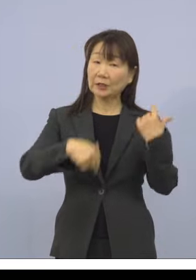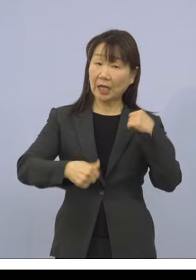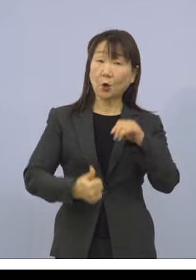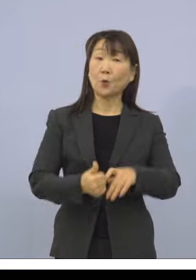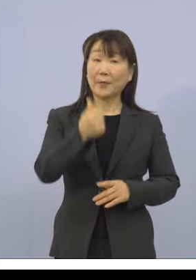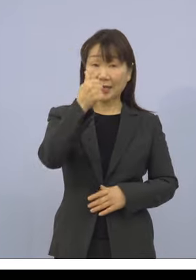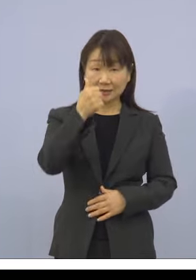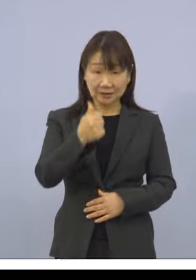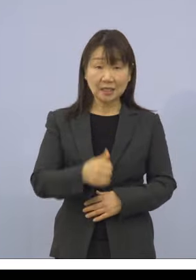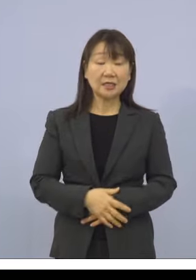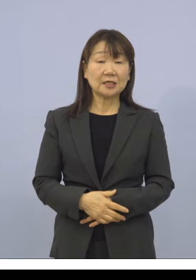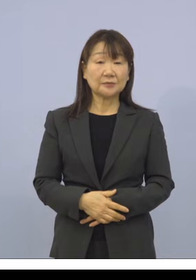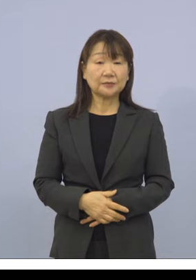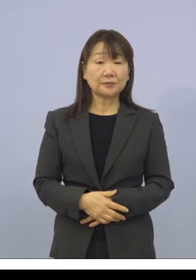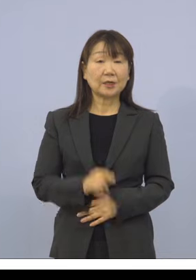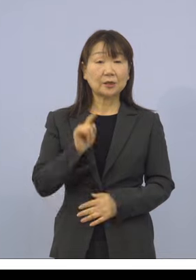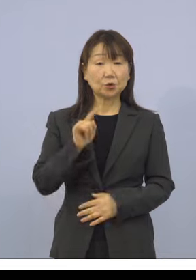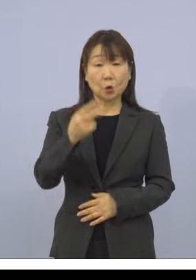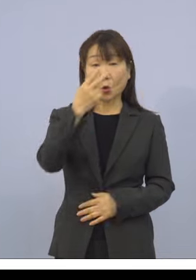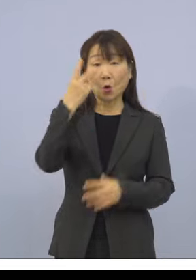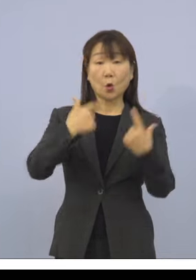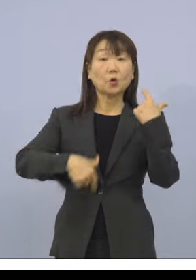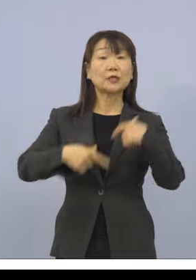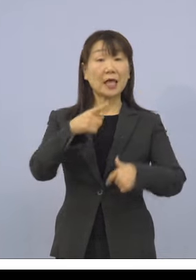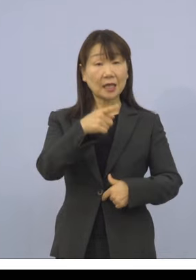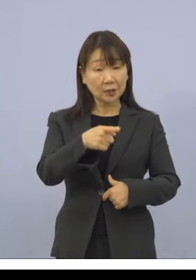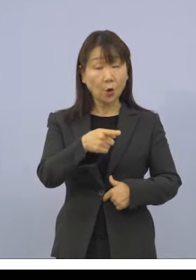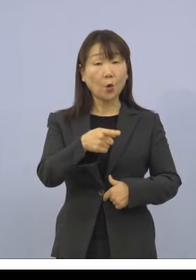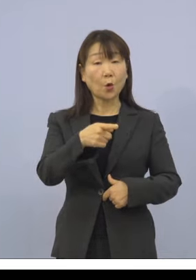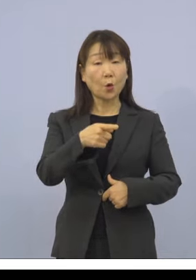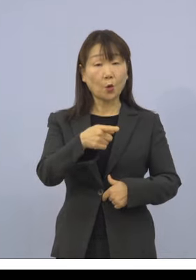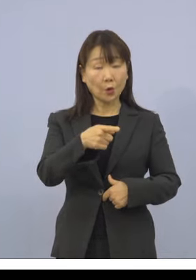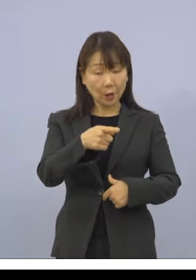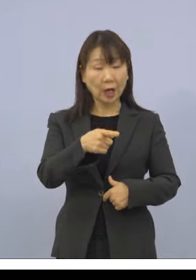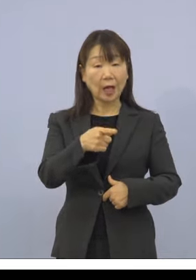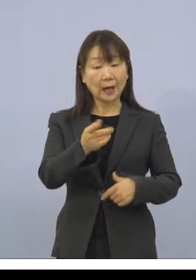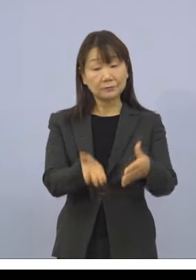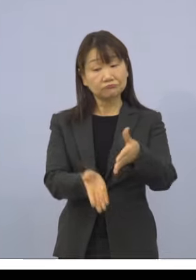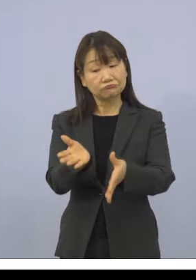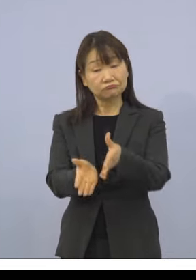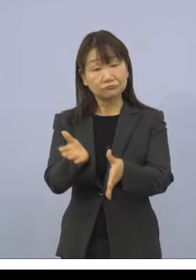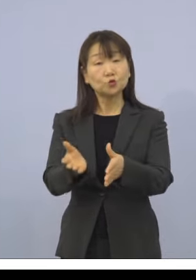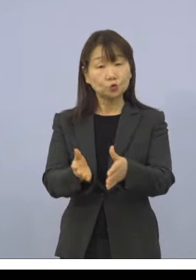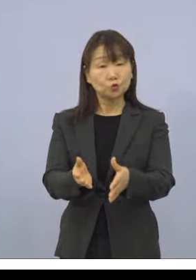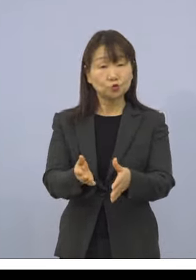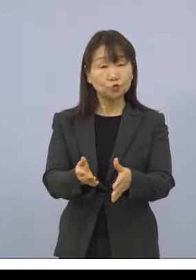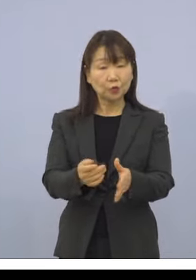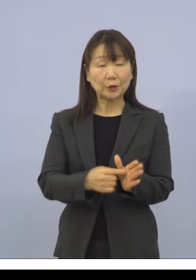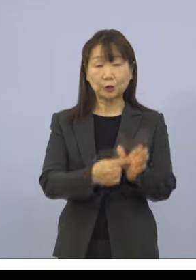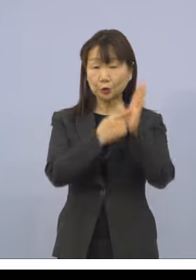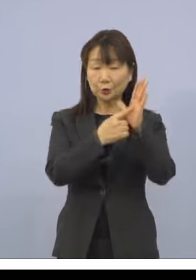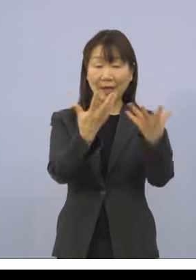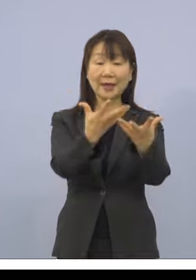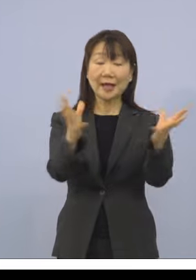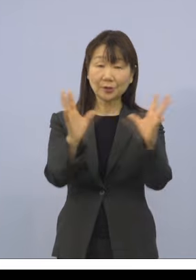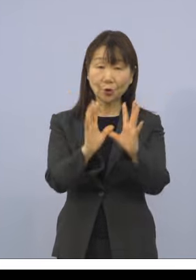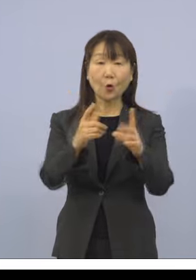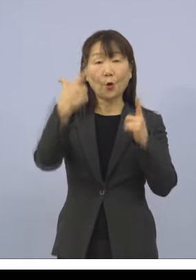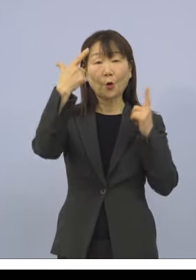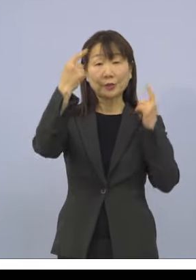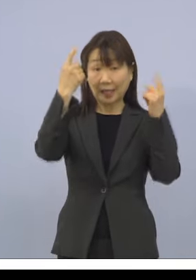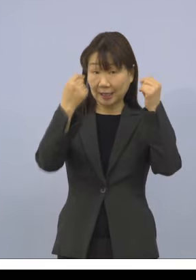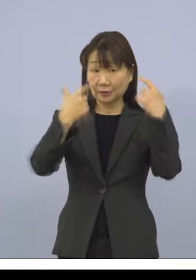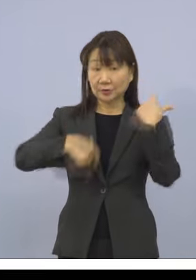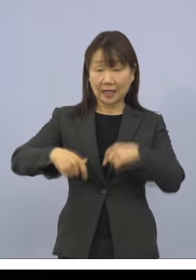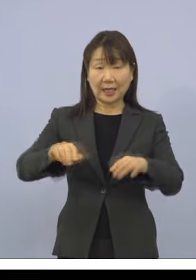してその高校生たちを面倒見ていただく有名連の大学生の皆様、総